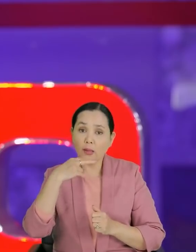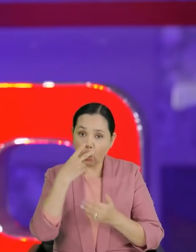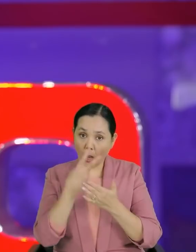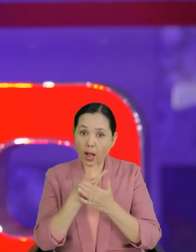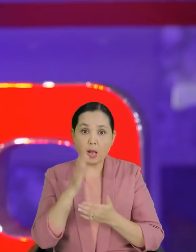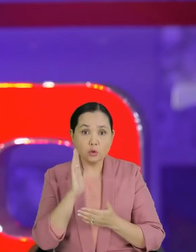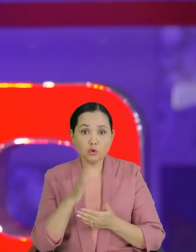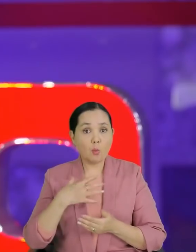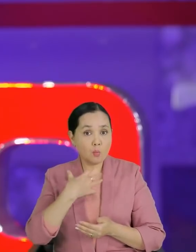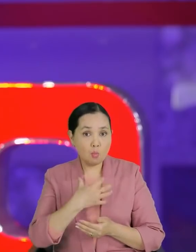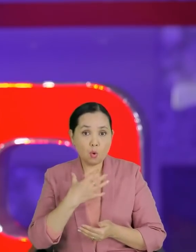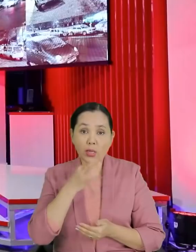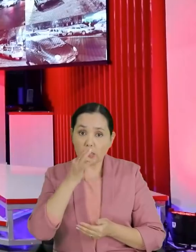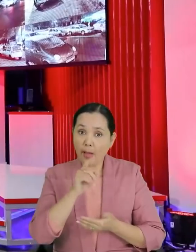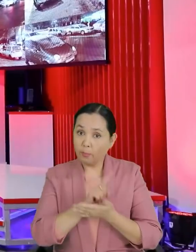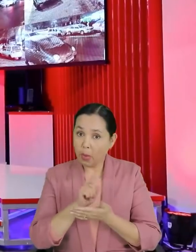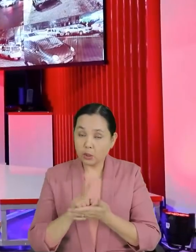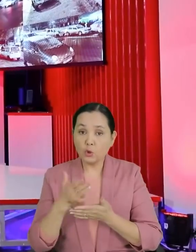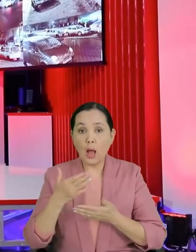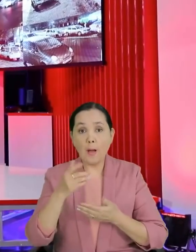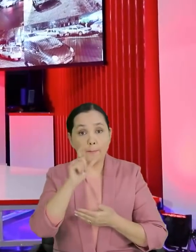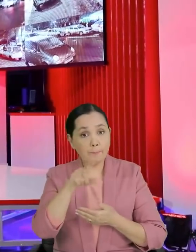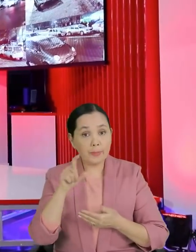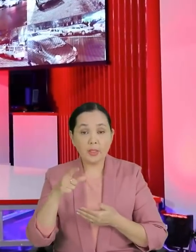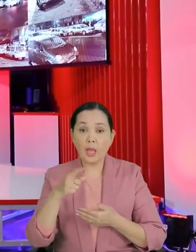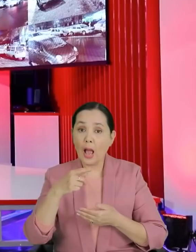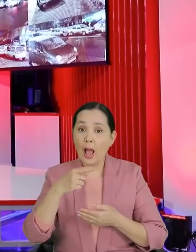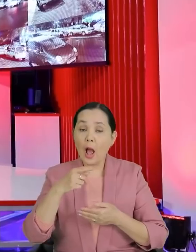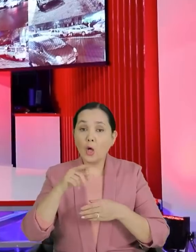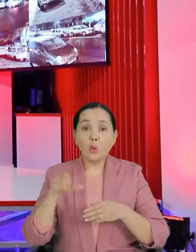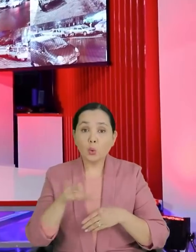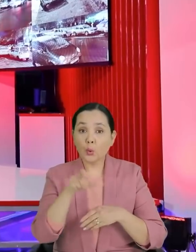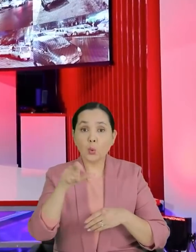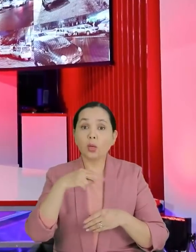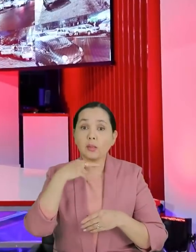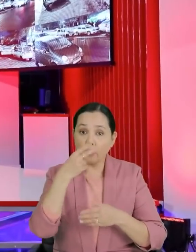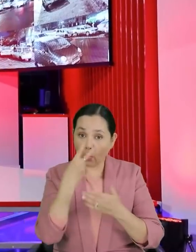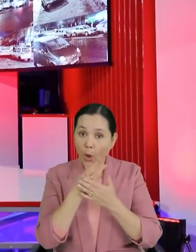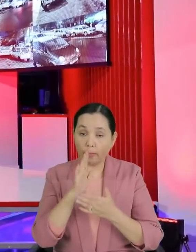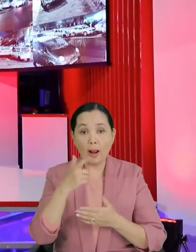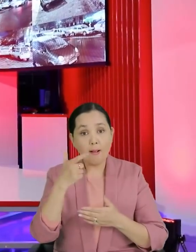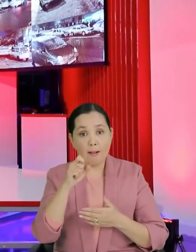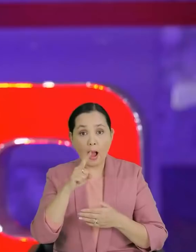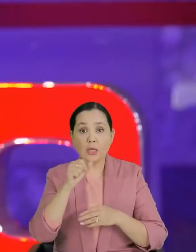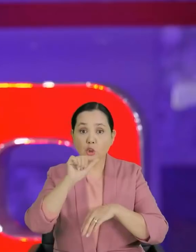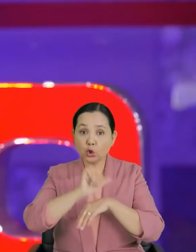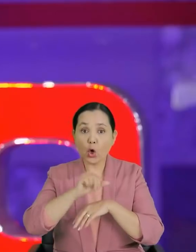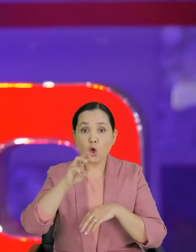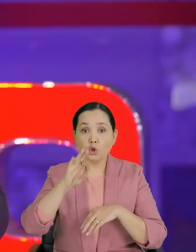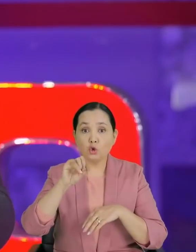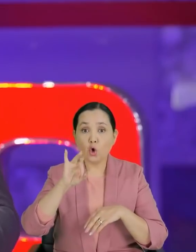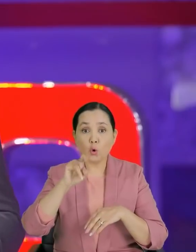e'tibor qaratishingiz muhim, deyapti mas'ullar. Piyodalarga yo'l belgilariga jiddiy e'tibor berish, gaz va tormoz